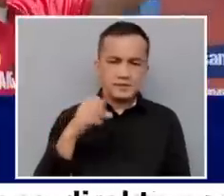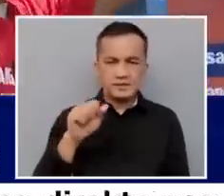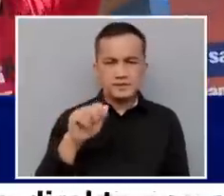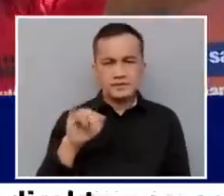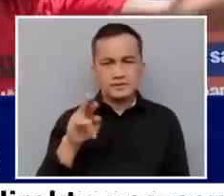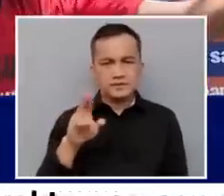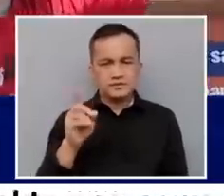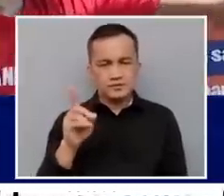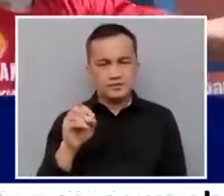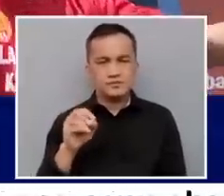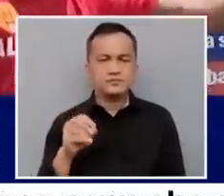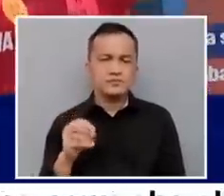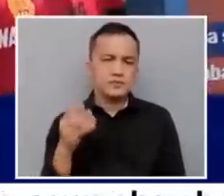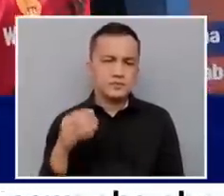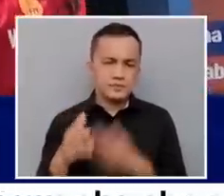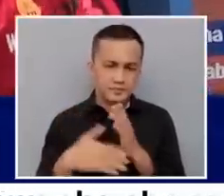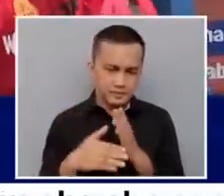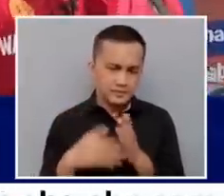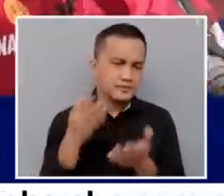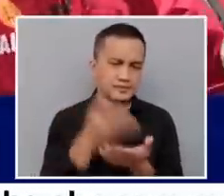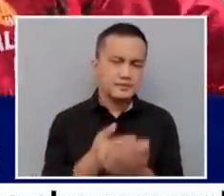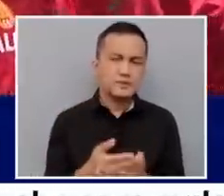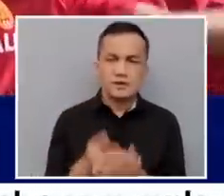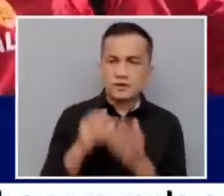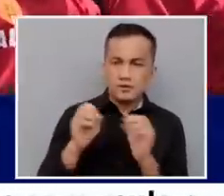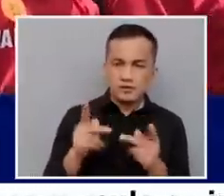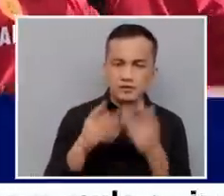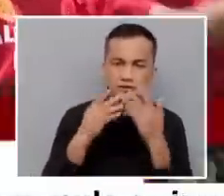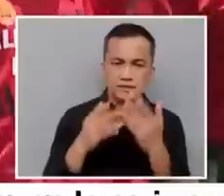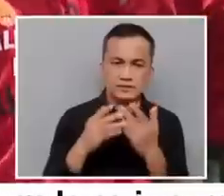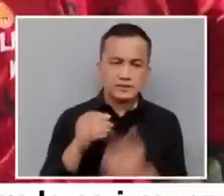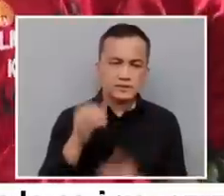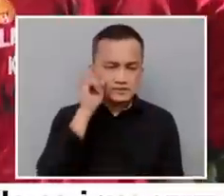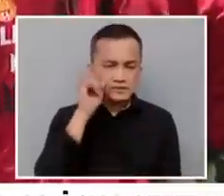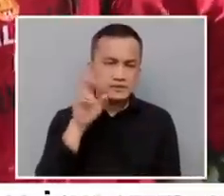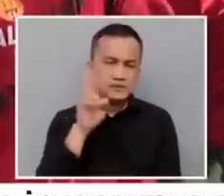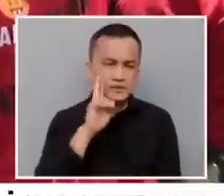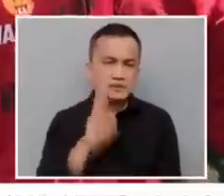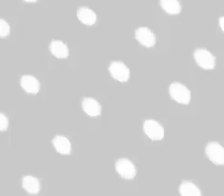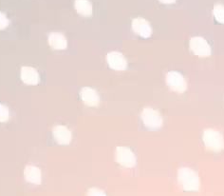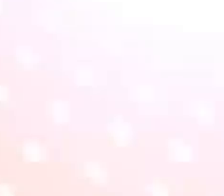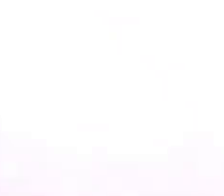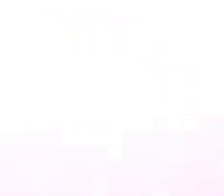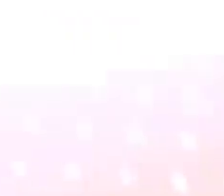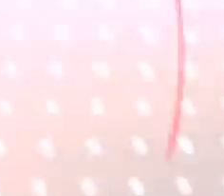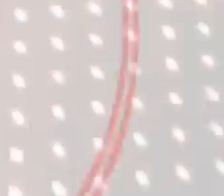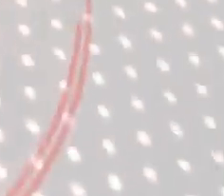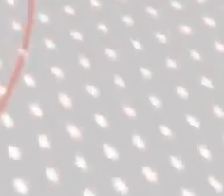way. Okay. Maraming salamat. Ina Reformina.